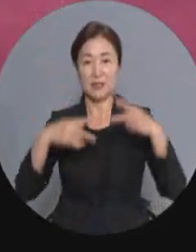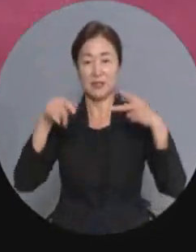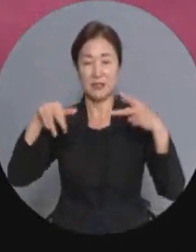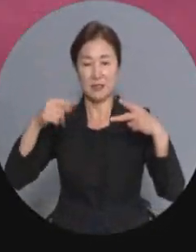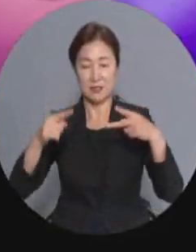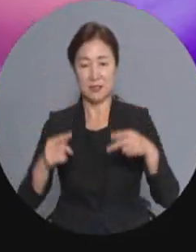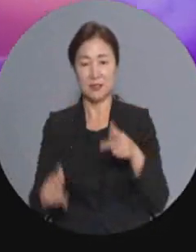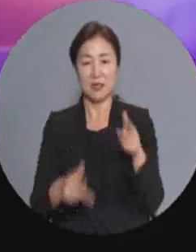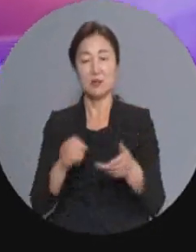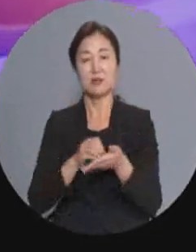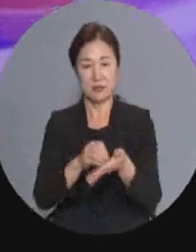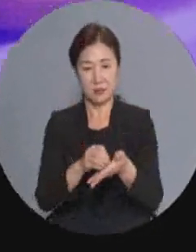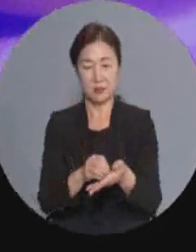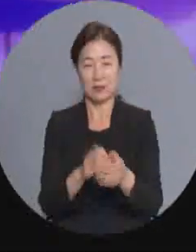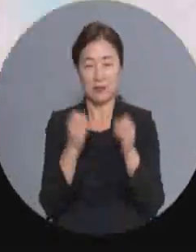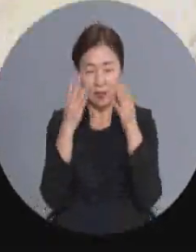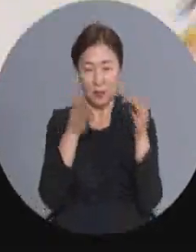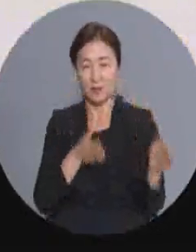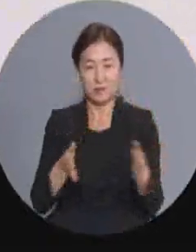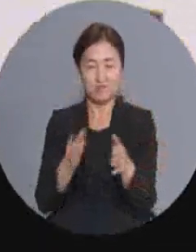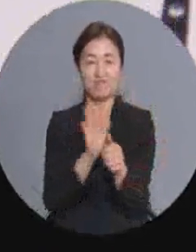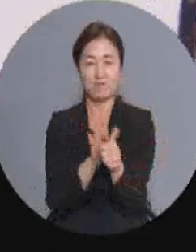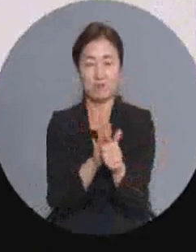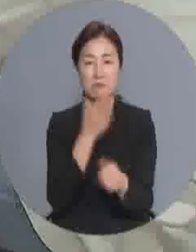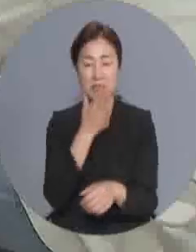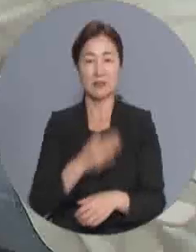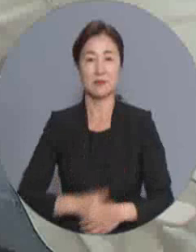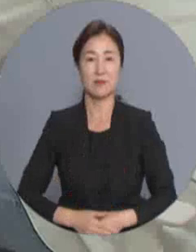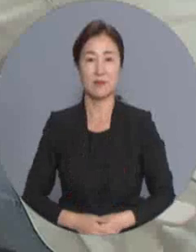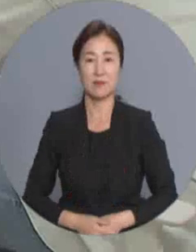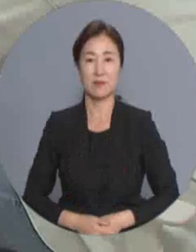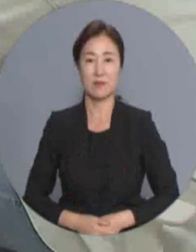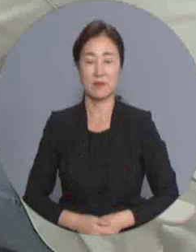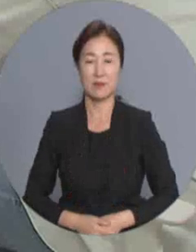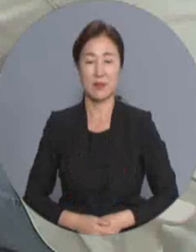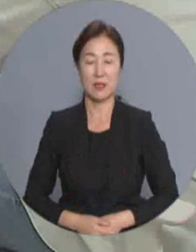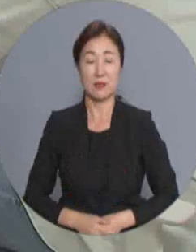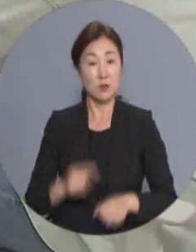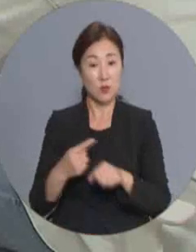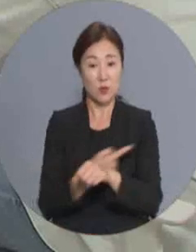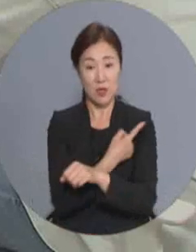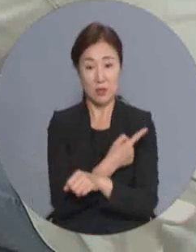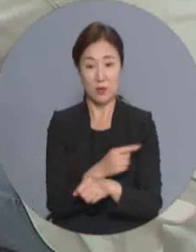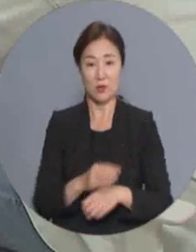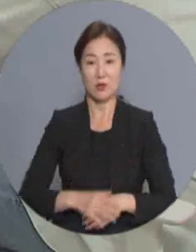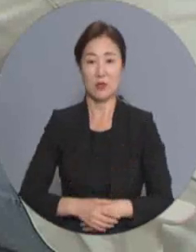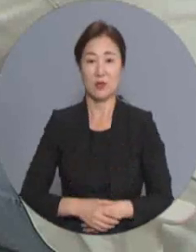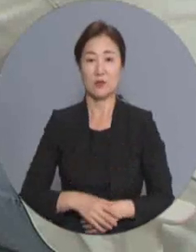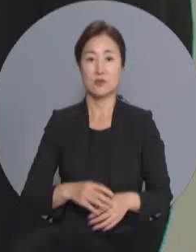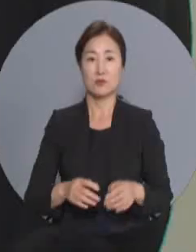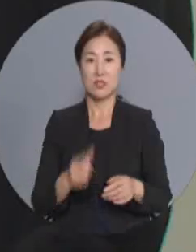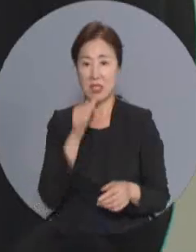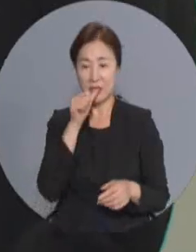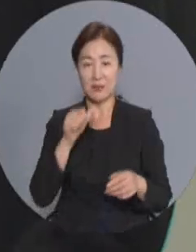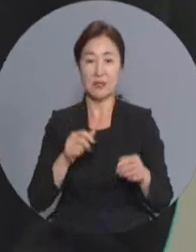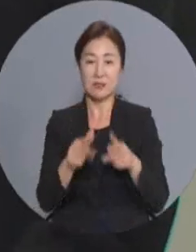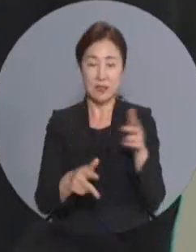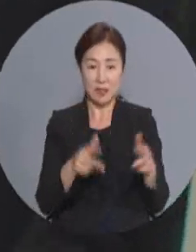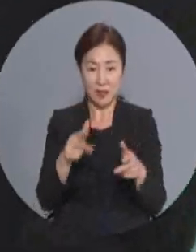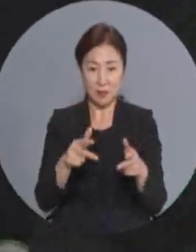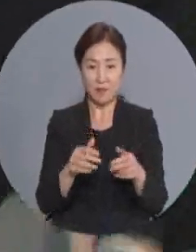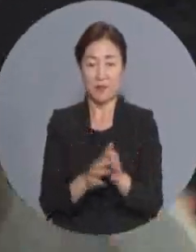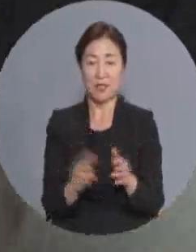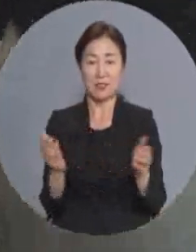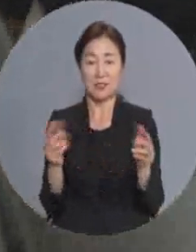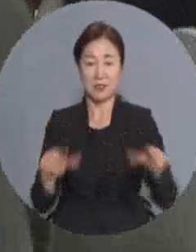기업으로 진출할 수 있는 새로운 길도 만들어 나갈 방침입니다 신는 이밖에도 우장군 제철 2차전지 등 지역